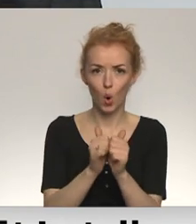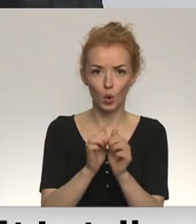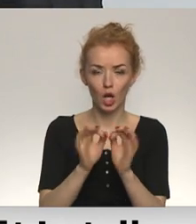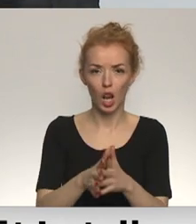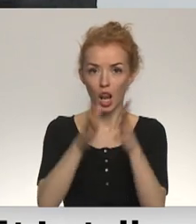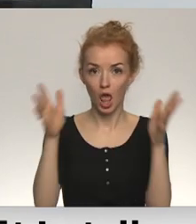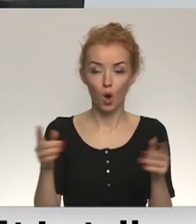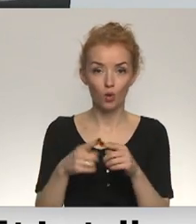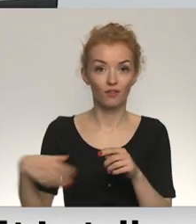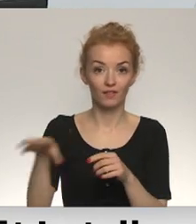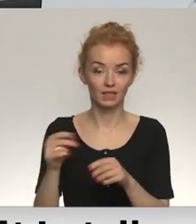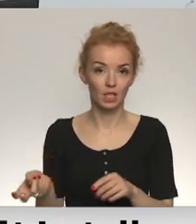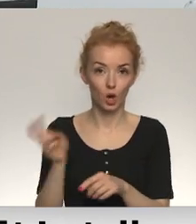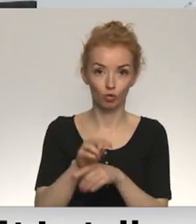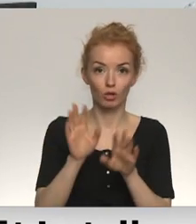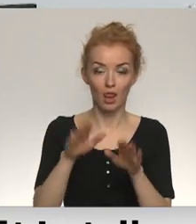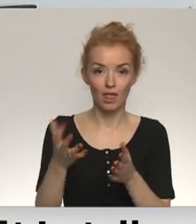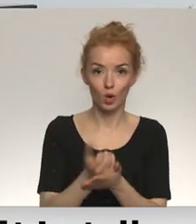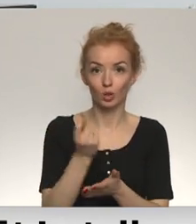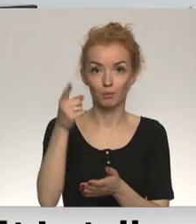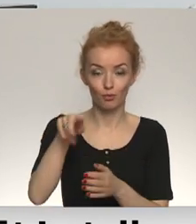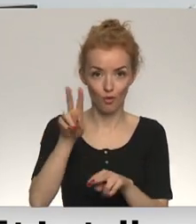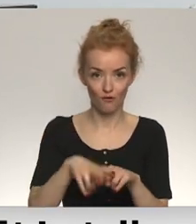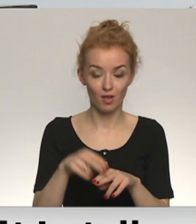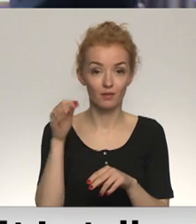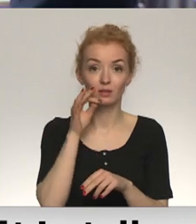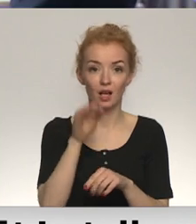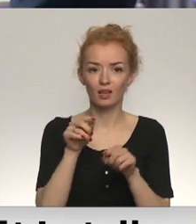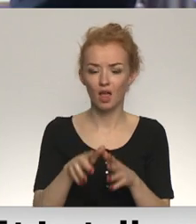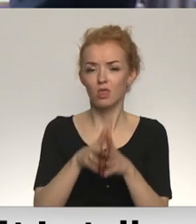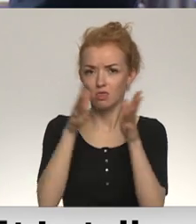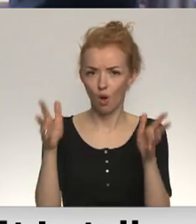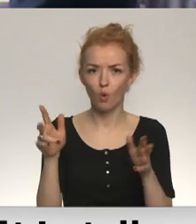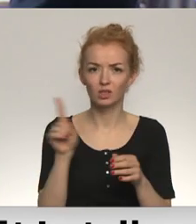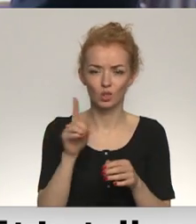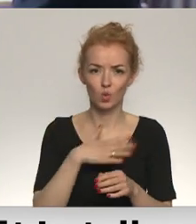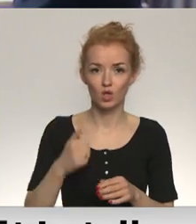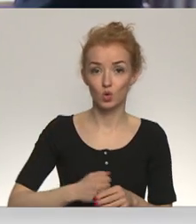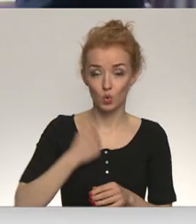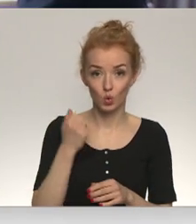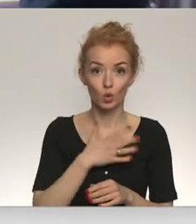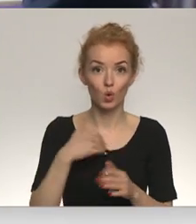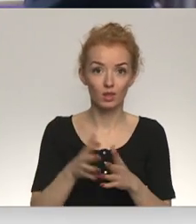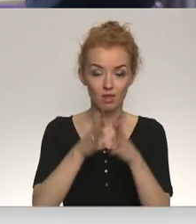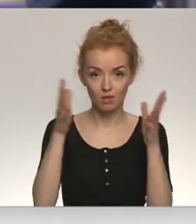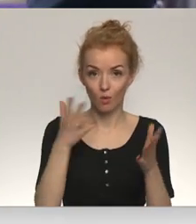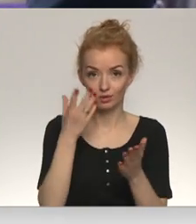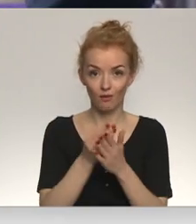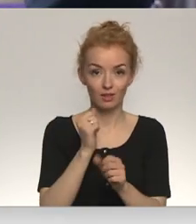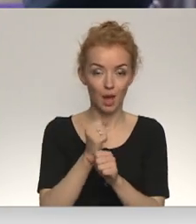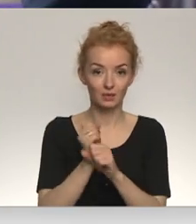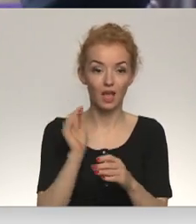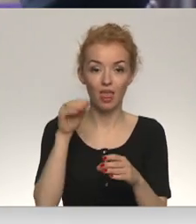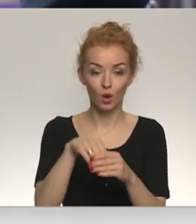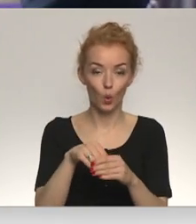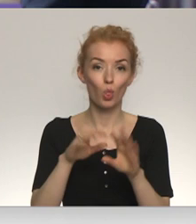visi ieradušies, lai iegūtu pirmo vietu. Te notiek ļoti daudz, kas tiešām ir grūti. Ļoti daudz savus darbus ir jāiegūt, lai